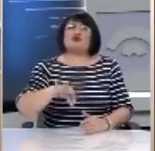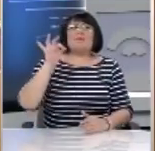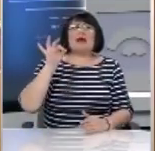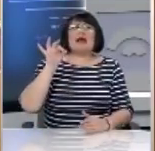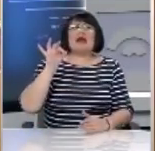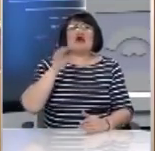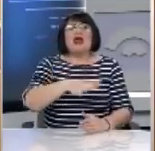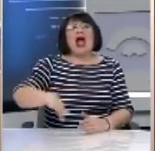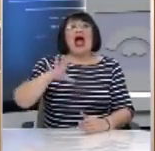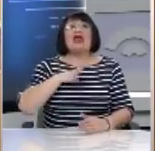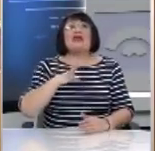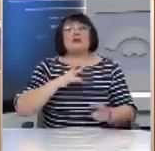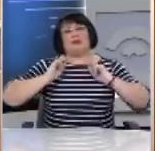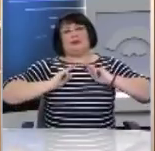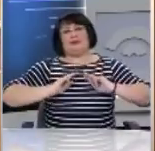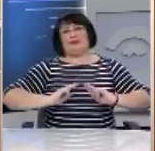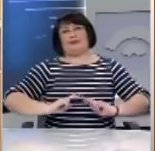την κοινή γνώμη.